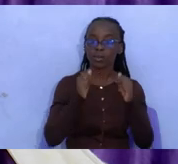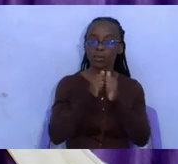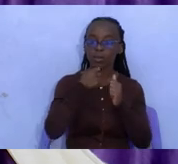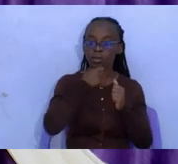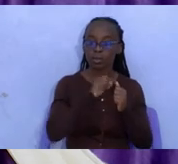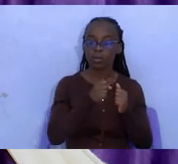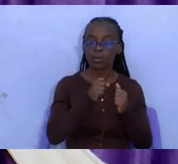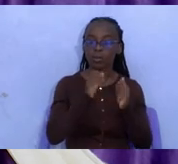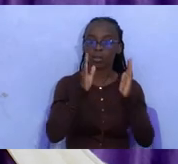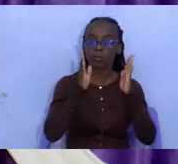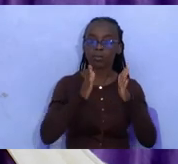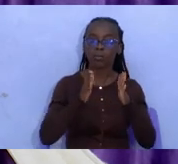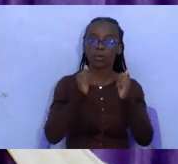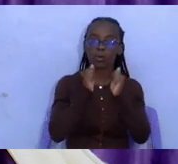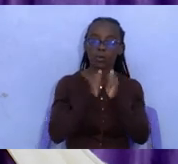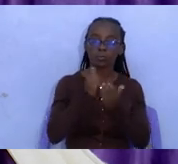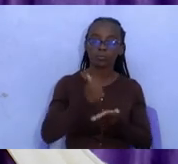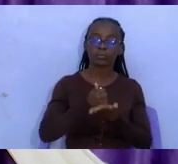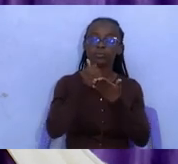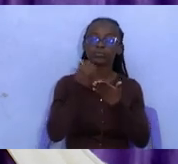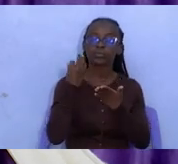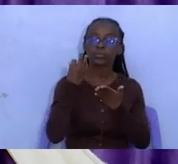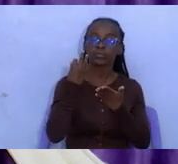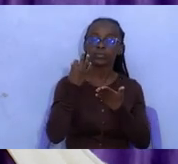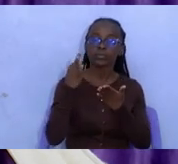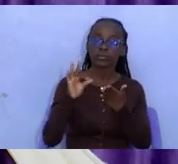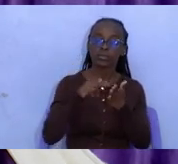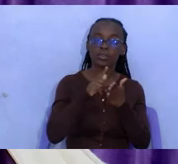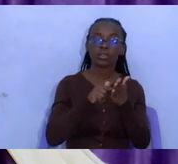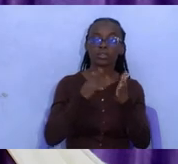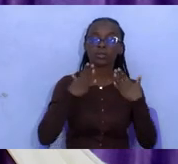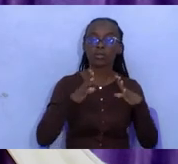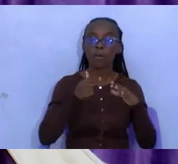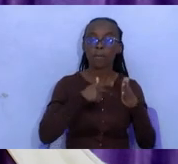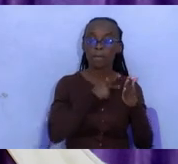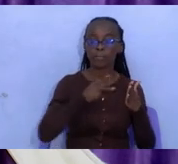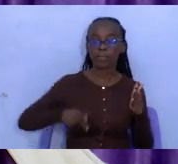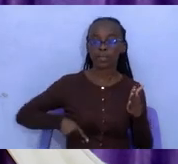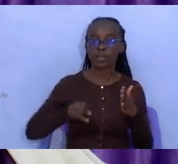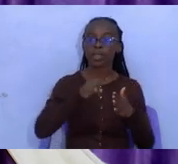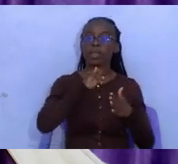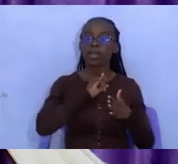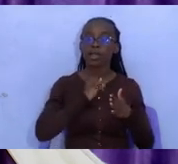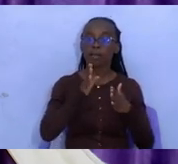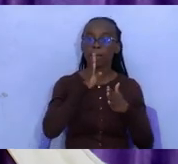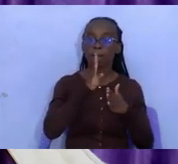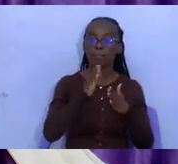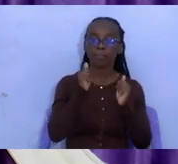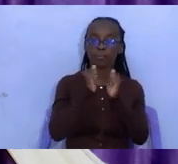nimekuwa mfalme. Sitawatupa, wacha ni maintain the relationship. Then niongezee kumtafuta Mungu.